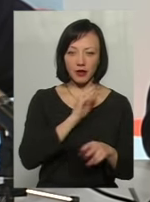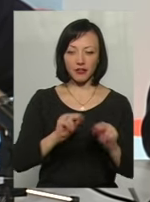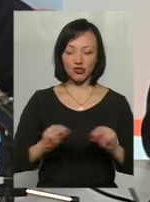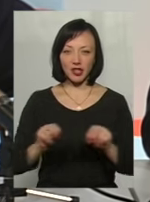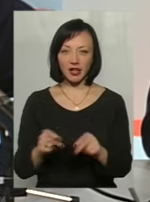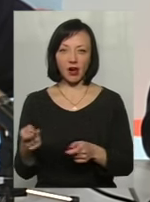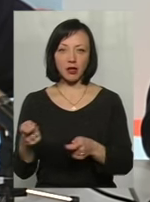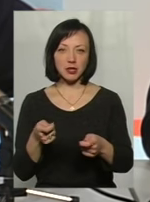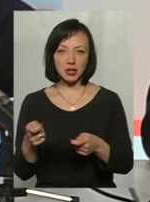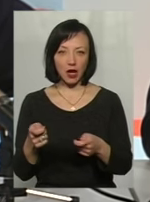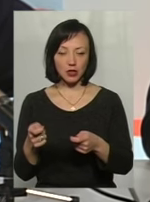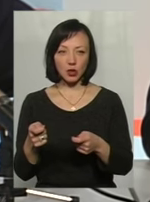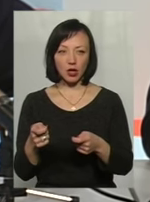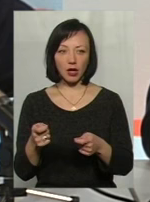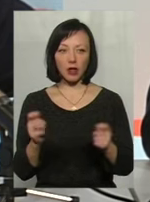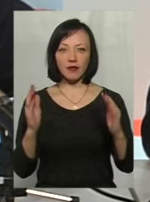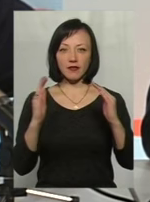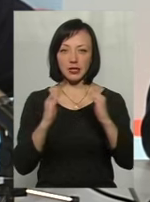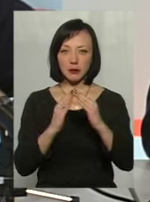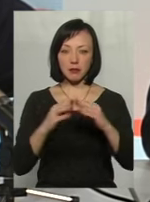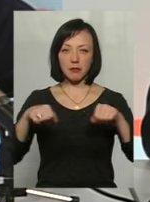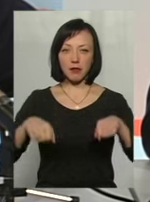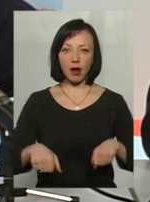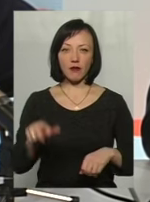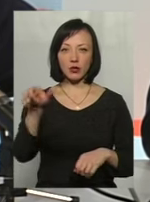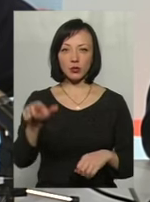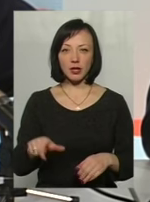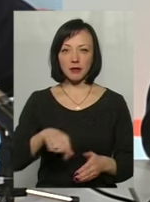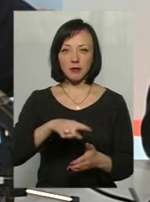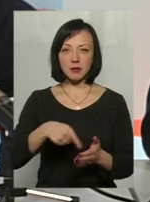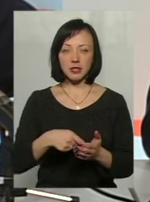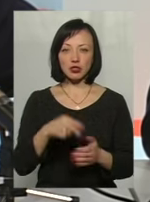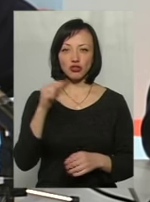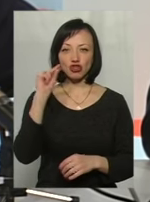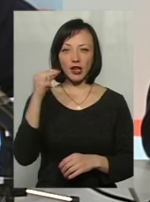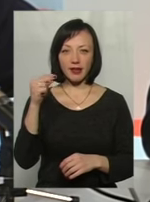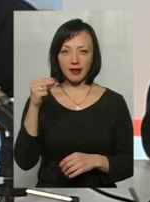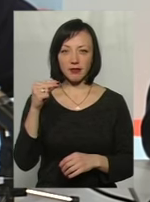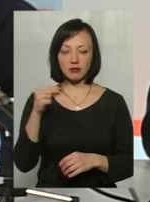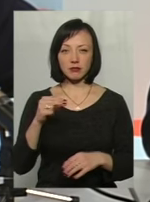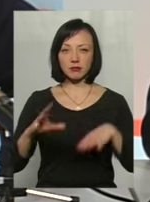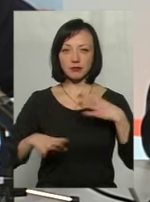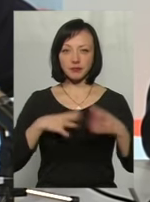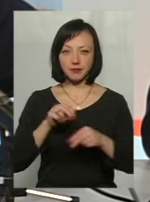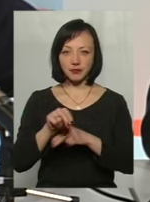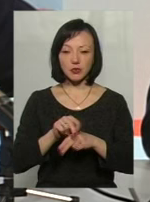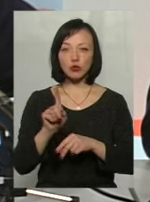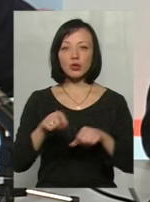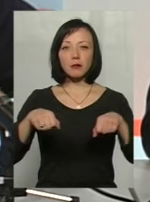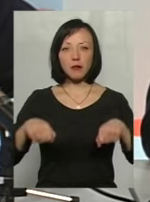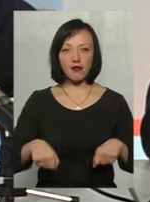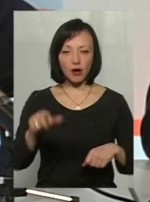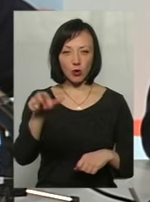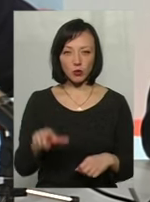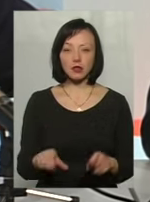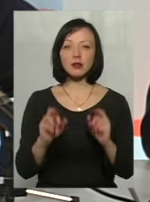в Дім прав людини, який знаходиться в місті Чернігові, де вони проходили базові тренінги, що таке права людини, як